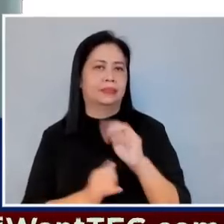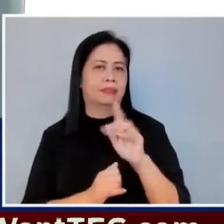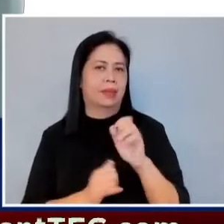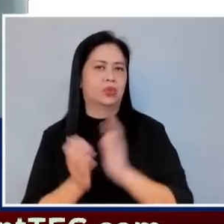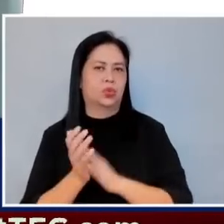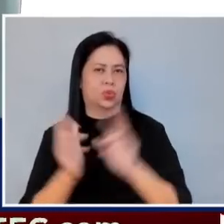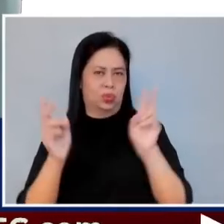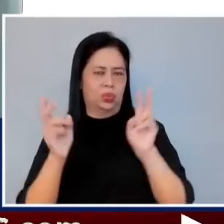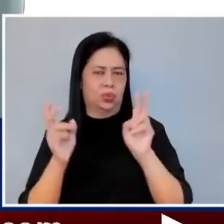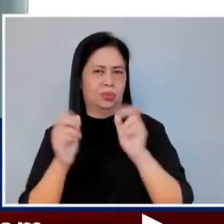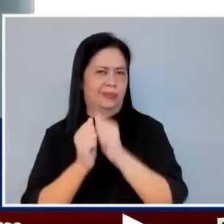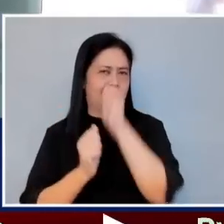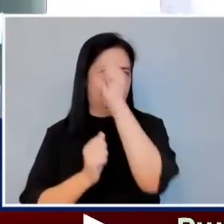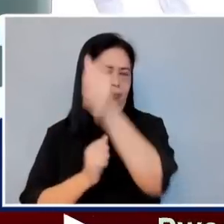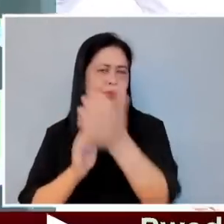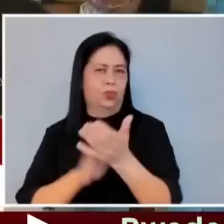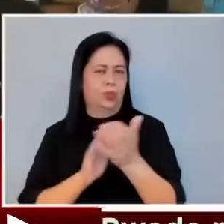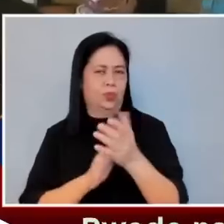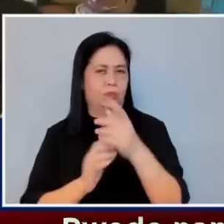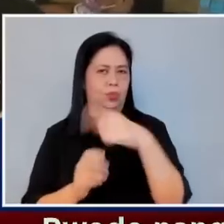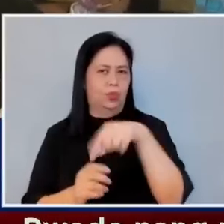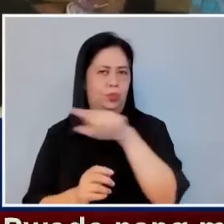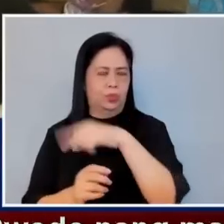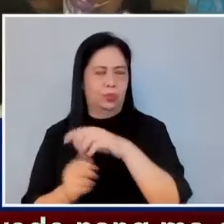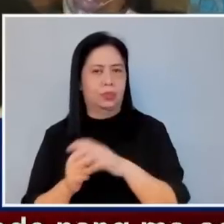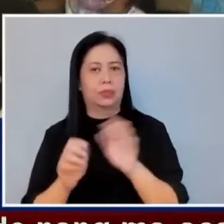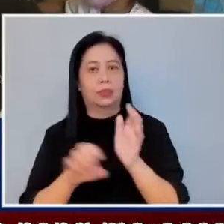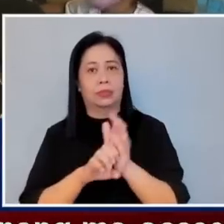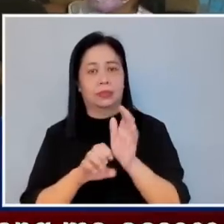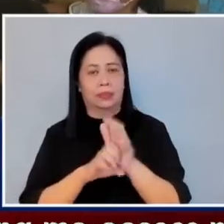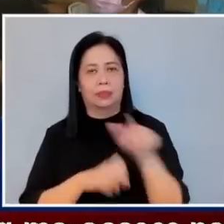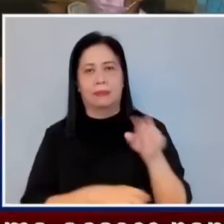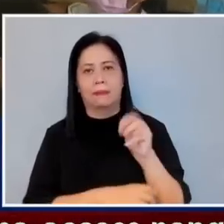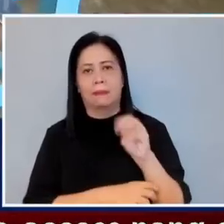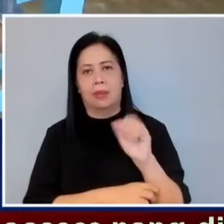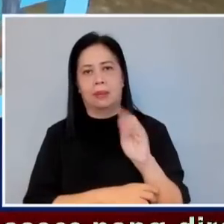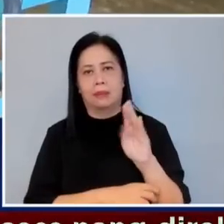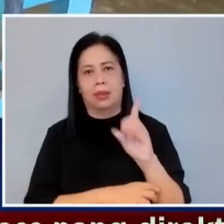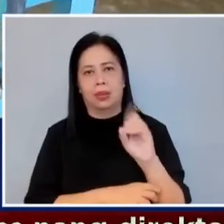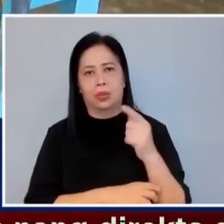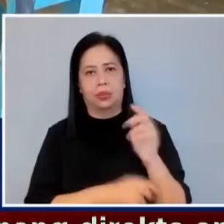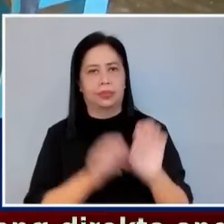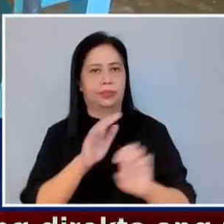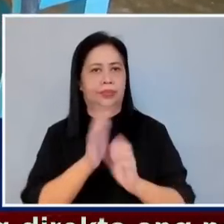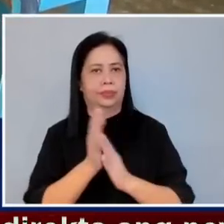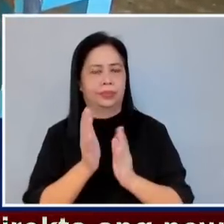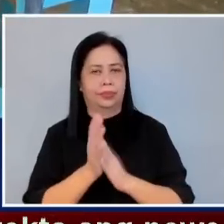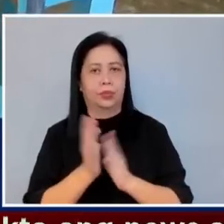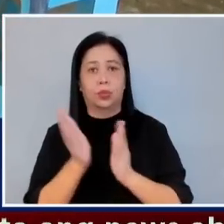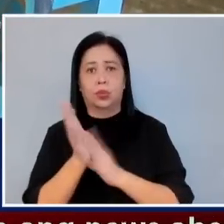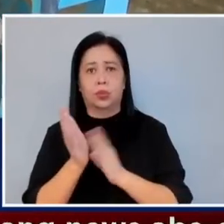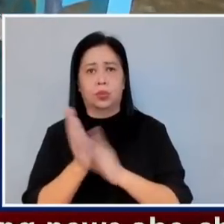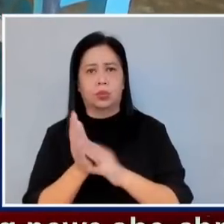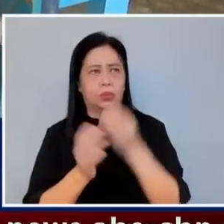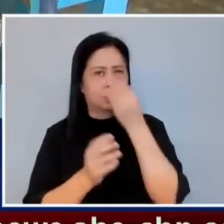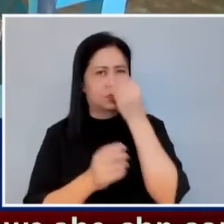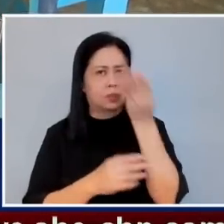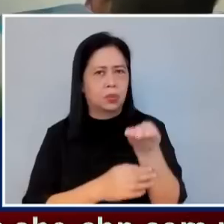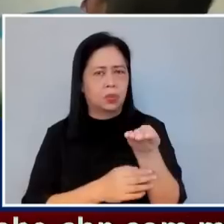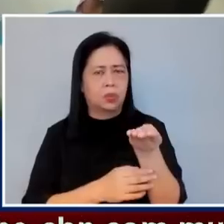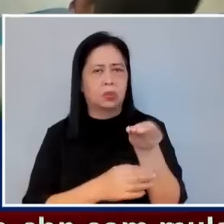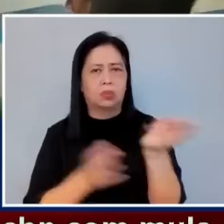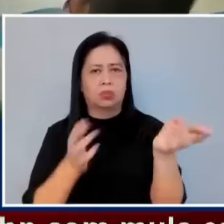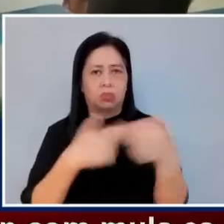Department of Education sa mga paaralan gaya ng Mabaldog Elementary School. Mga paaralan na iilan lang ang mga